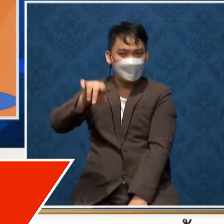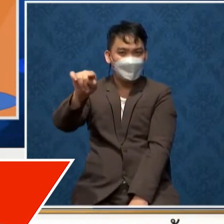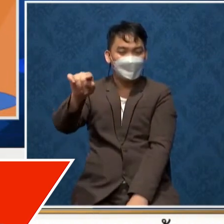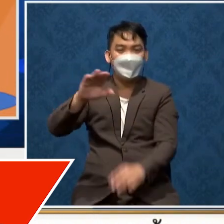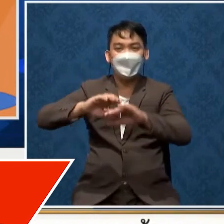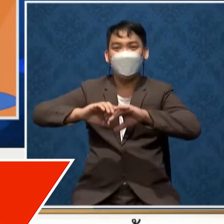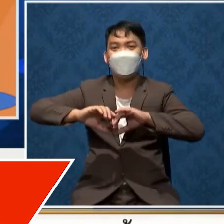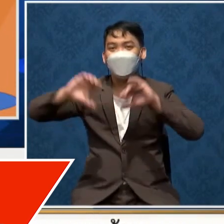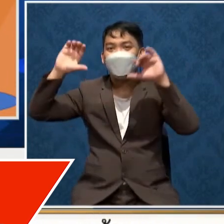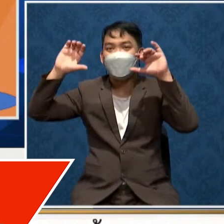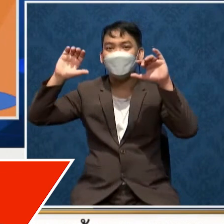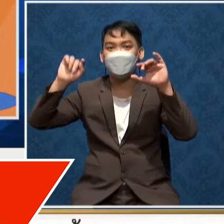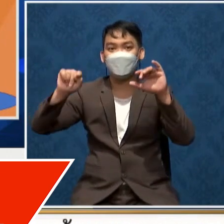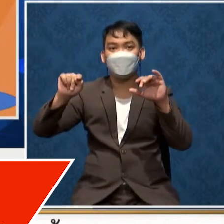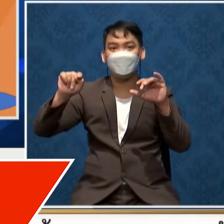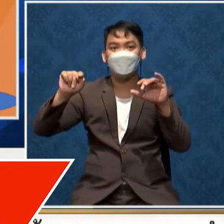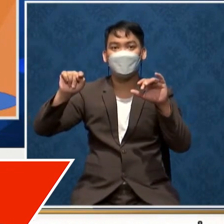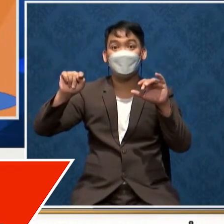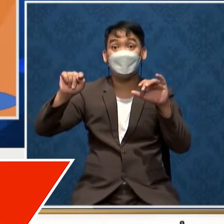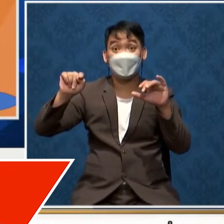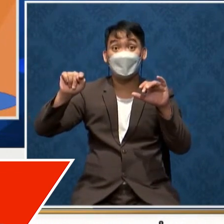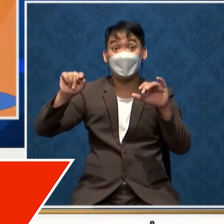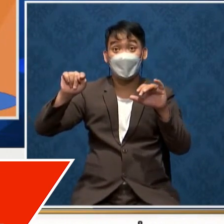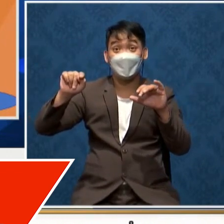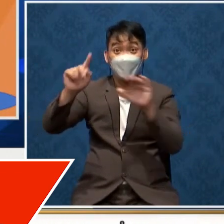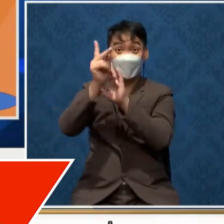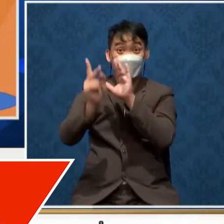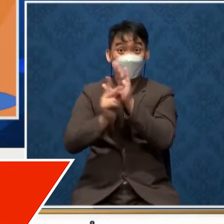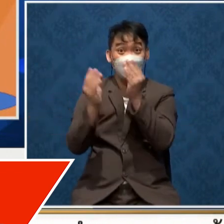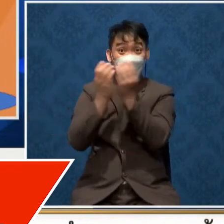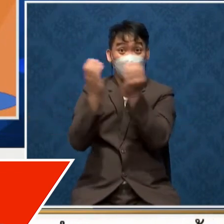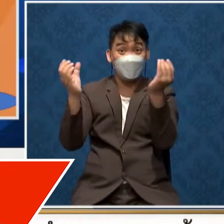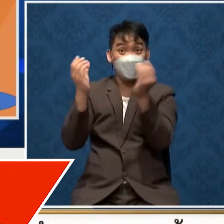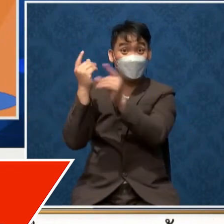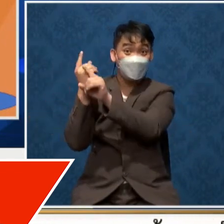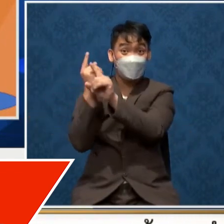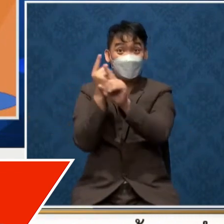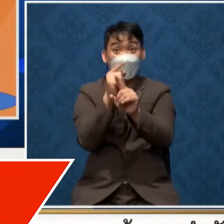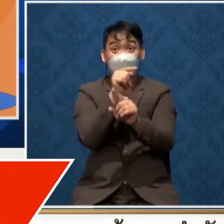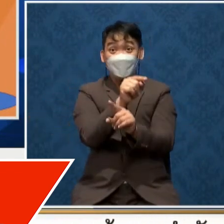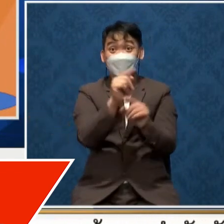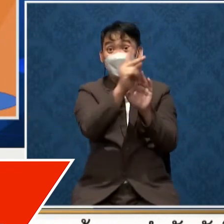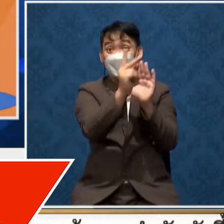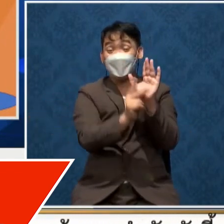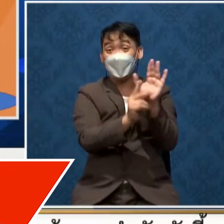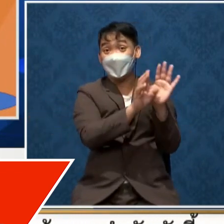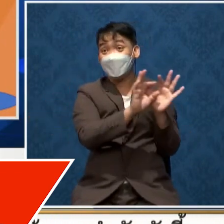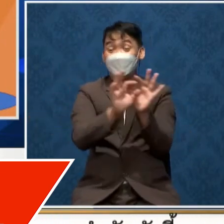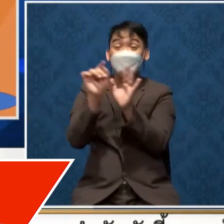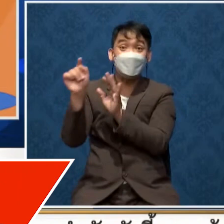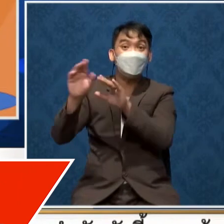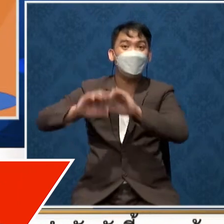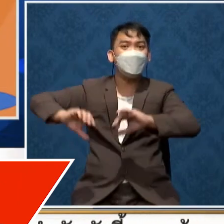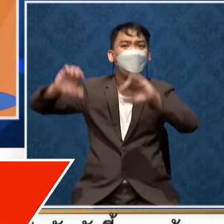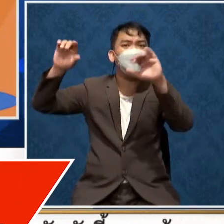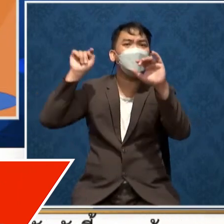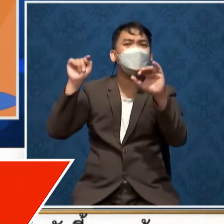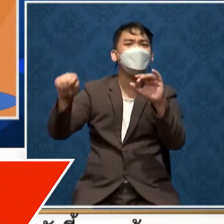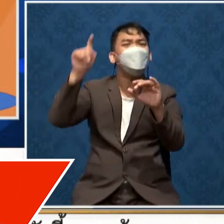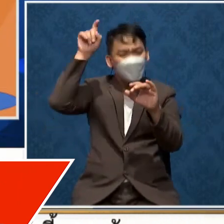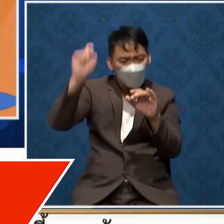ฐซึ่งเป็นหน่วยงานตามรัฐธรรมนูญซึ่งรัฐธรรมนูญเขียนไว้ชัดเจนครับท่านประธานว่าจะต้องเป็นอิส